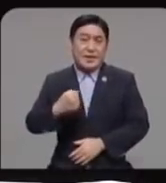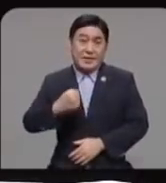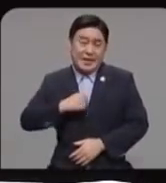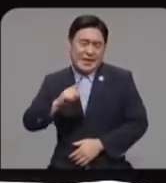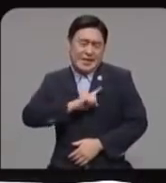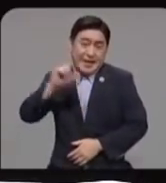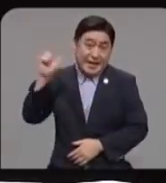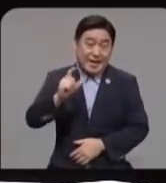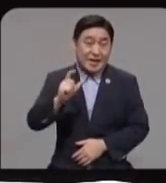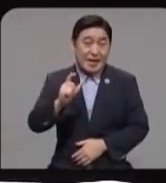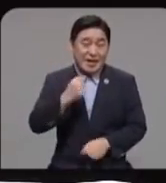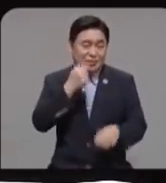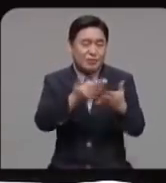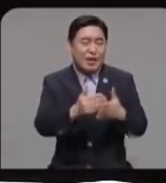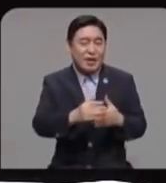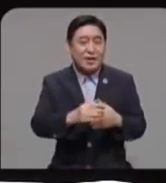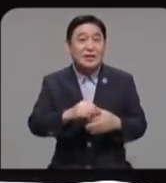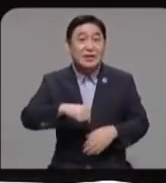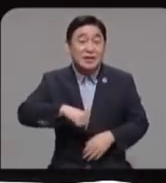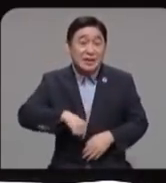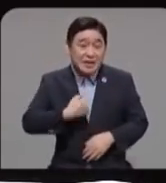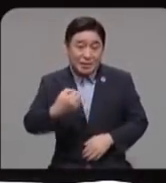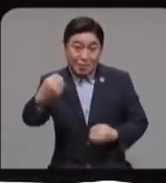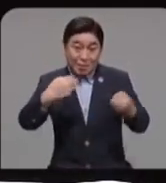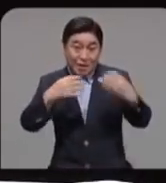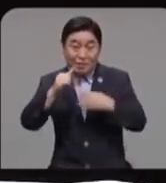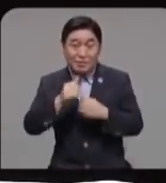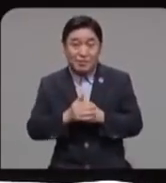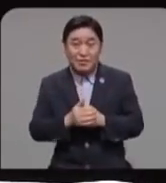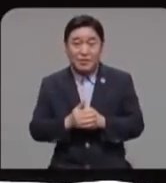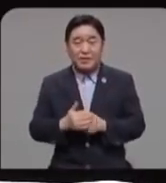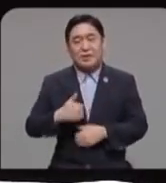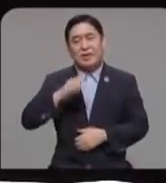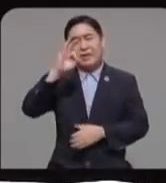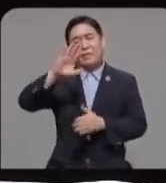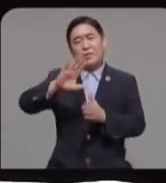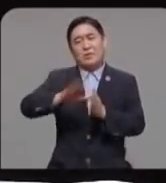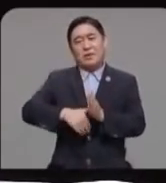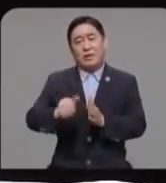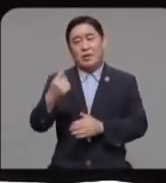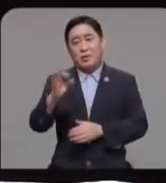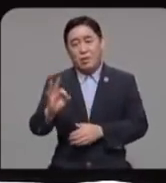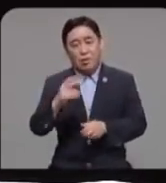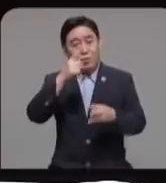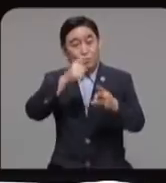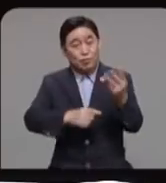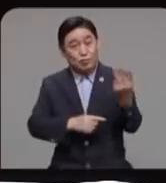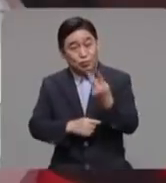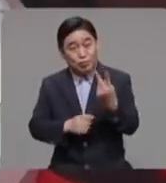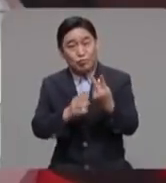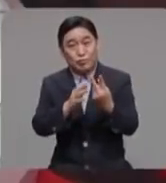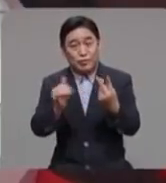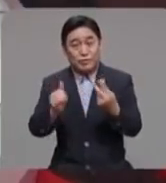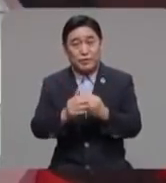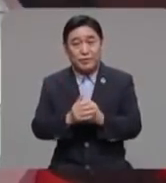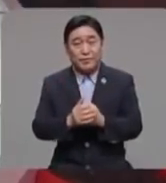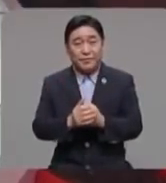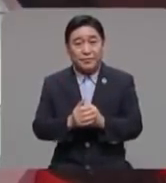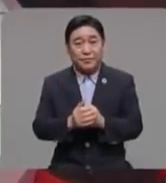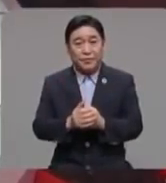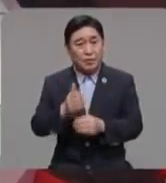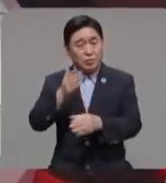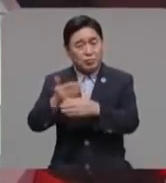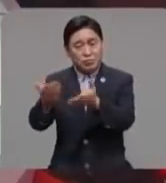강하다라는 걸 민주당 사람들이 자기들 입으로 이야기를 하는 겁니다. 그래서 제가 보기에는 우리 홍 후보님하고 윤 후보님께서는